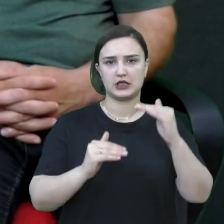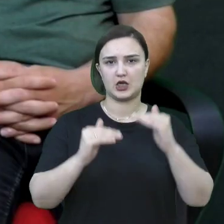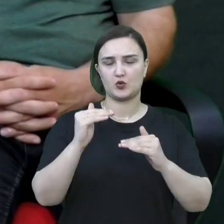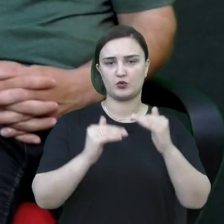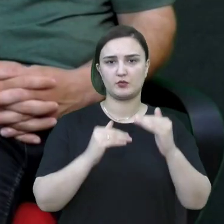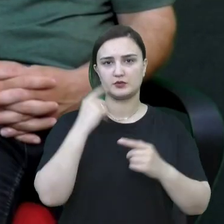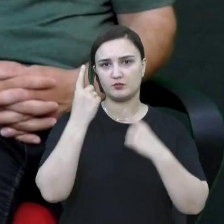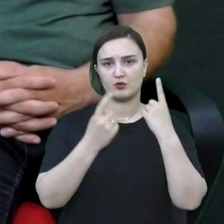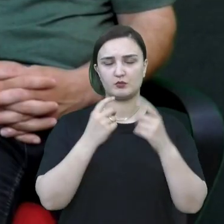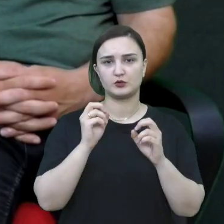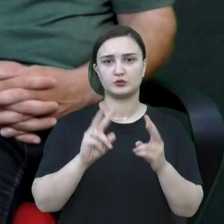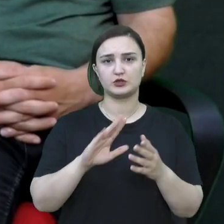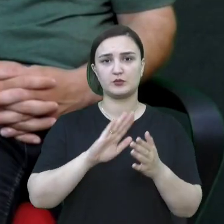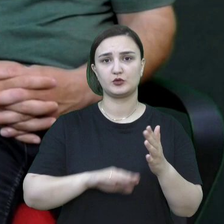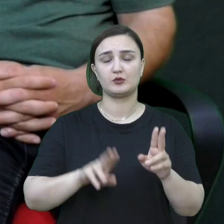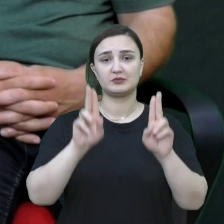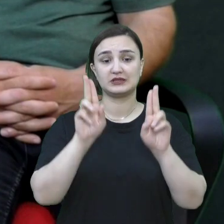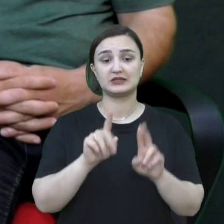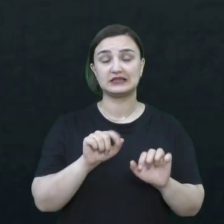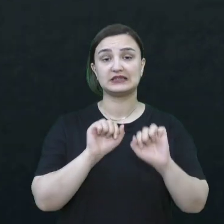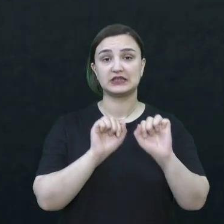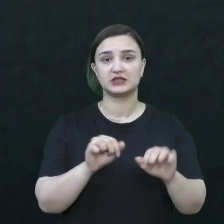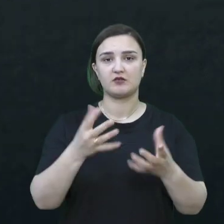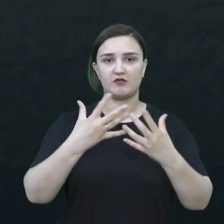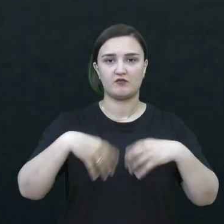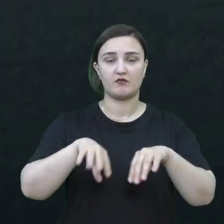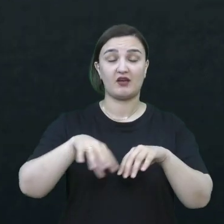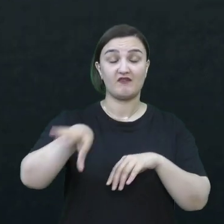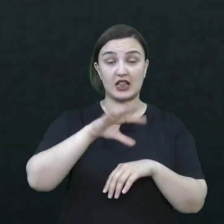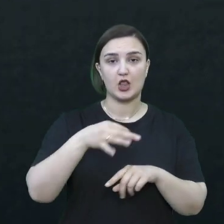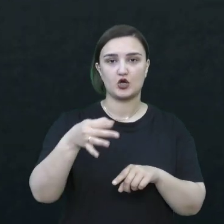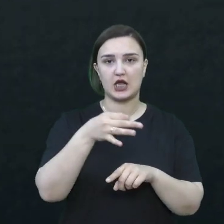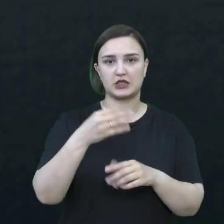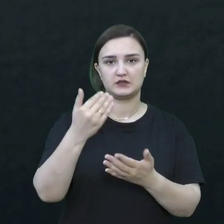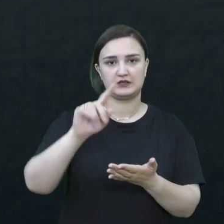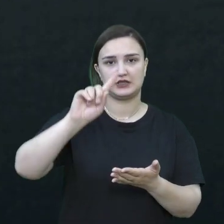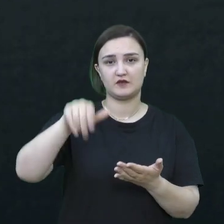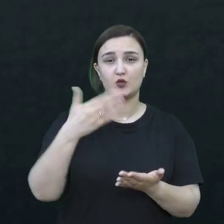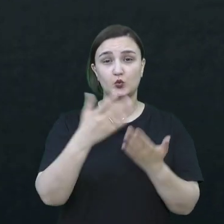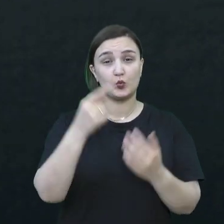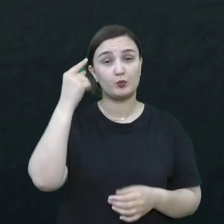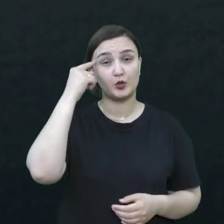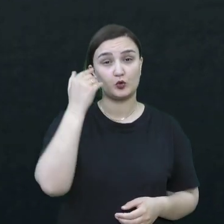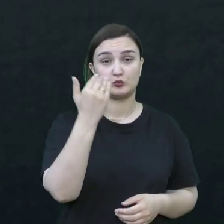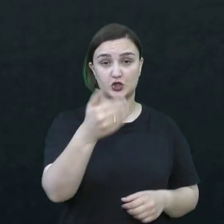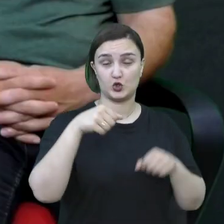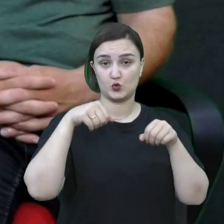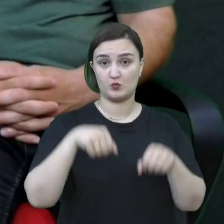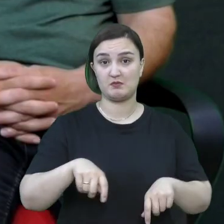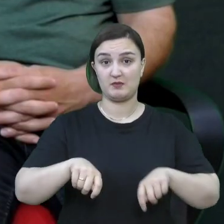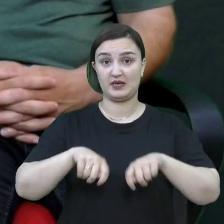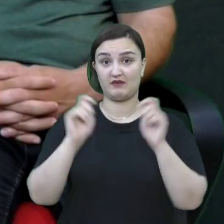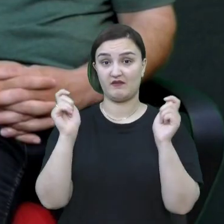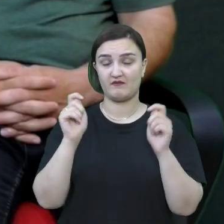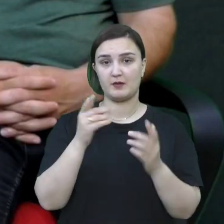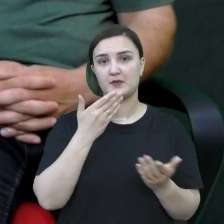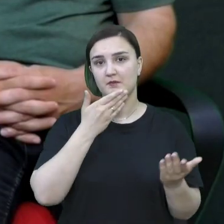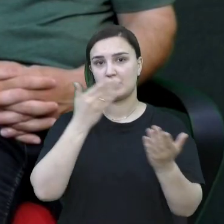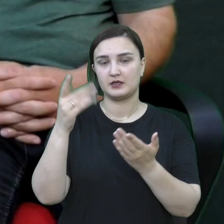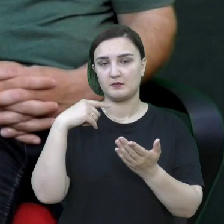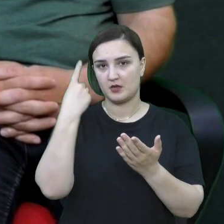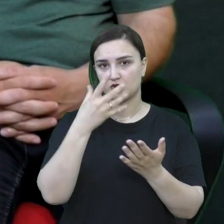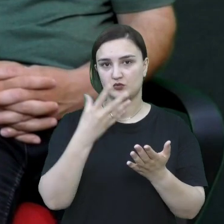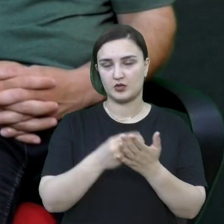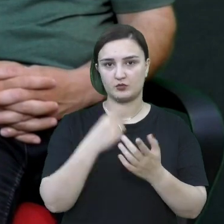მონაცემთა უსაფრთხოების წესებს, რომლის დაცვა ყველა ორგანიზაციისთვის სავალდებულოა. თუ ფიქრობთ, რომ თქვენი უფლებები ირღვევა, მიმართეთ